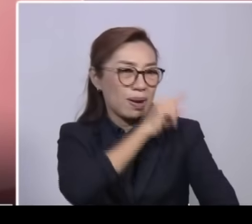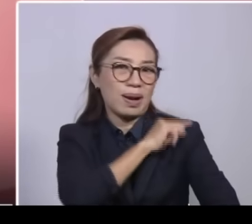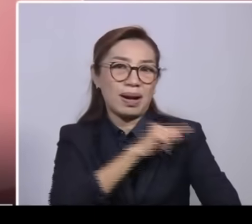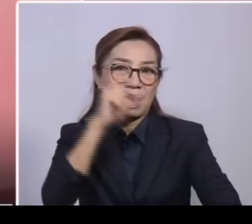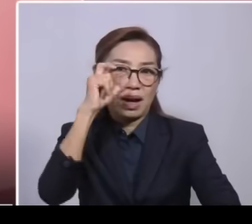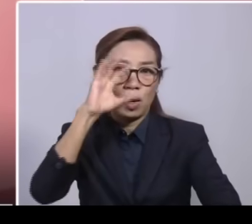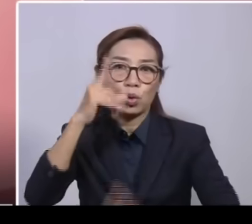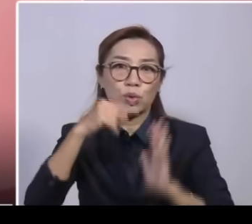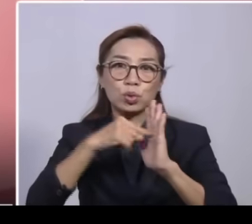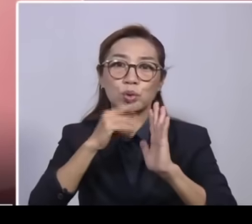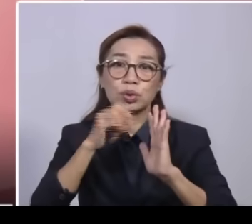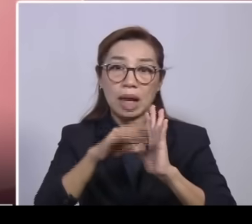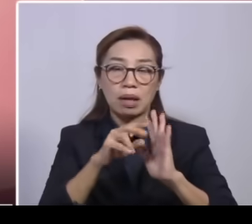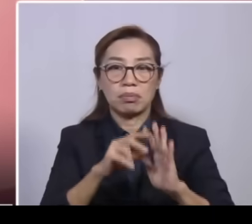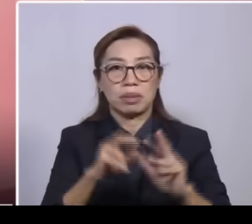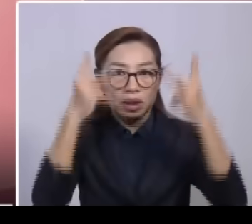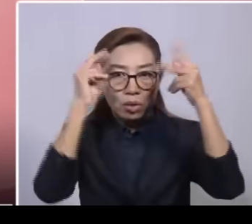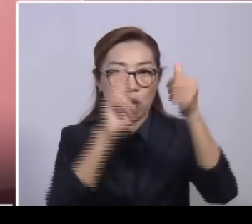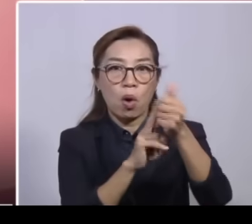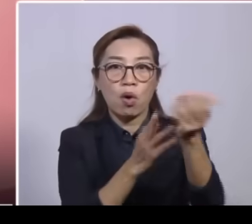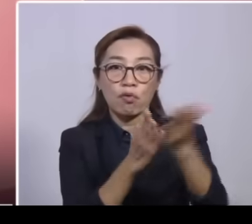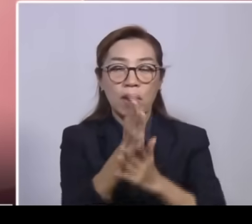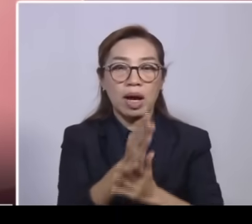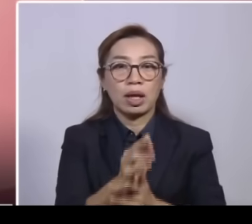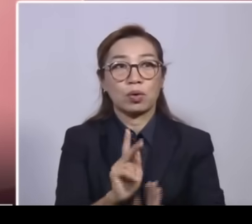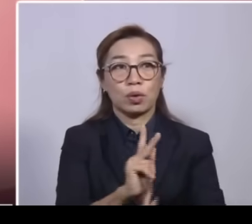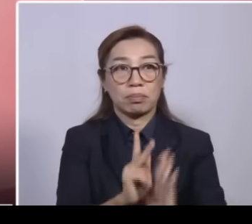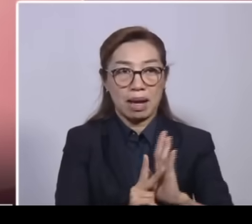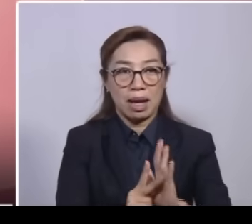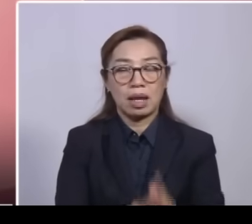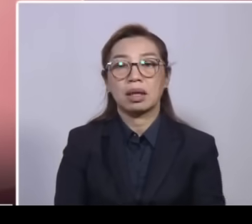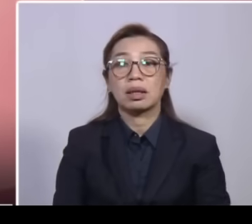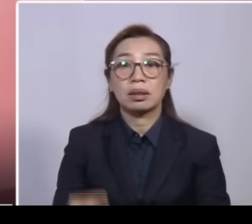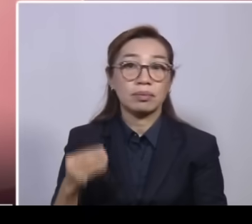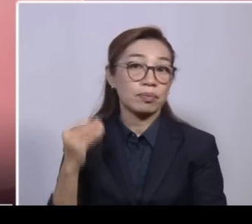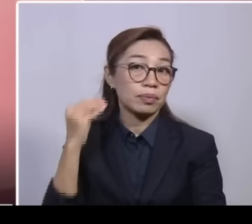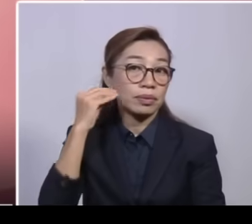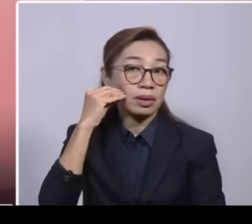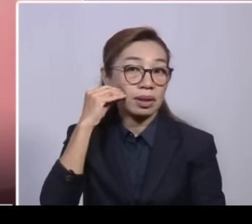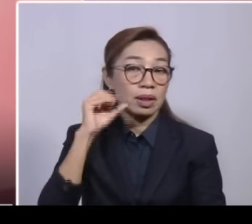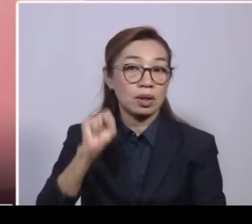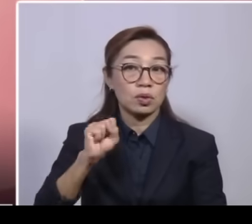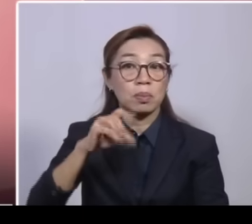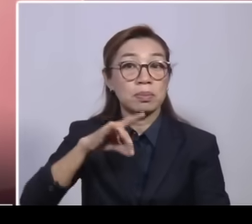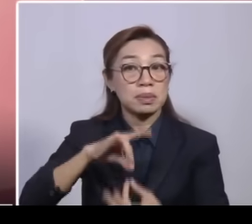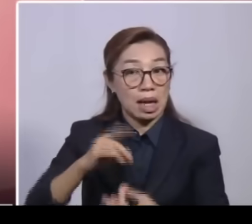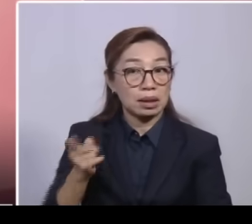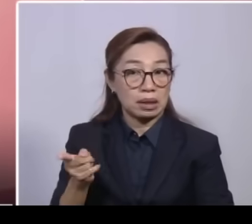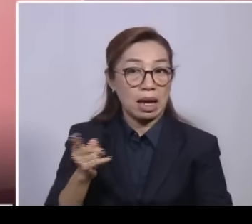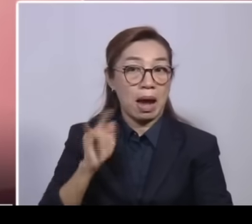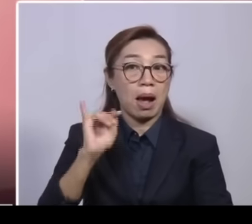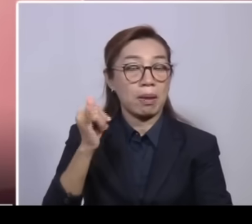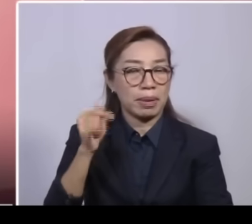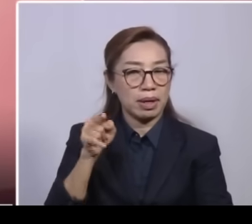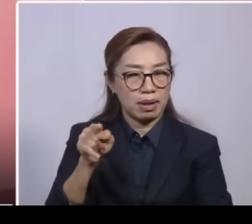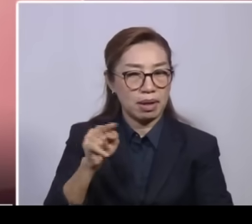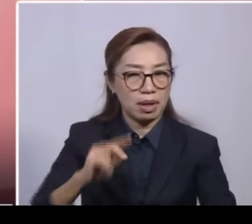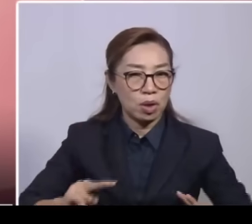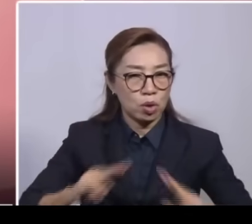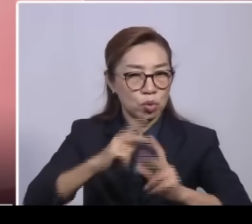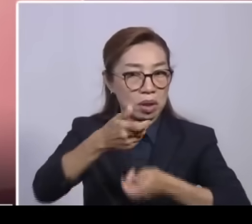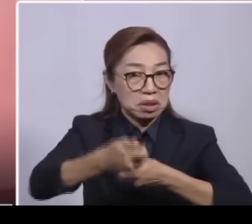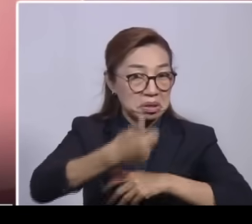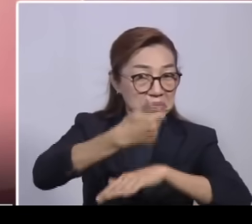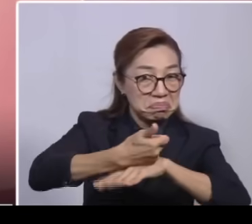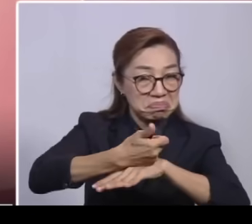ด้านของคุณสมศักดิ์เทพสุทินท่านี้ตอนแรกนะที่ว่าจะเป็นแคนดิเดตที่อาจจะไปเข้าชิงนั่งกระทรวง